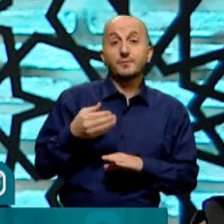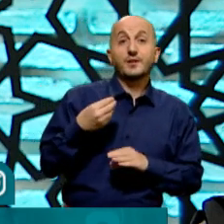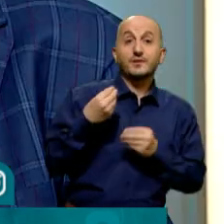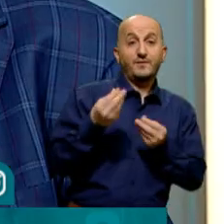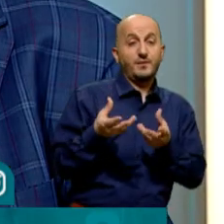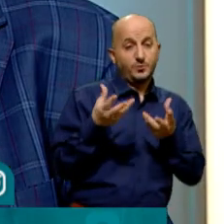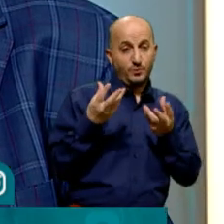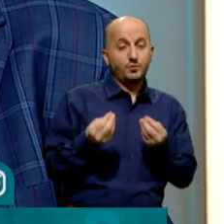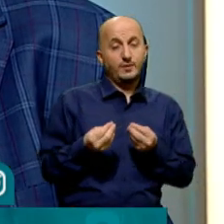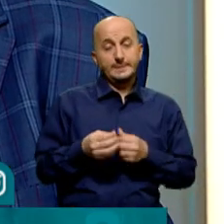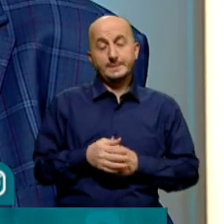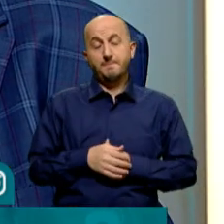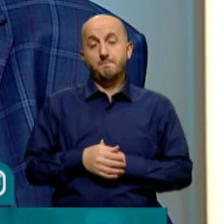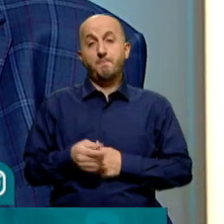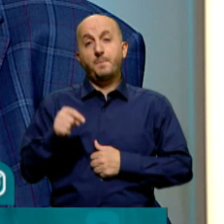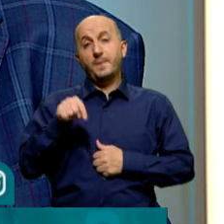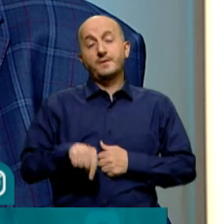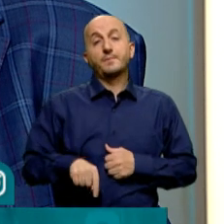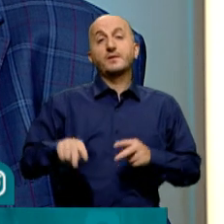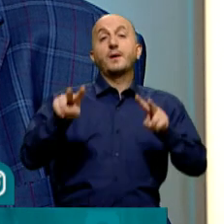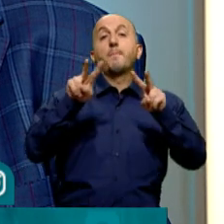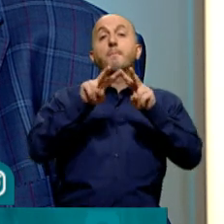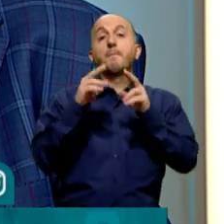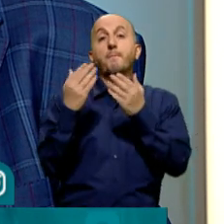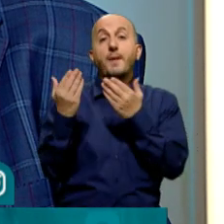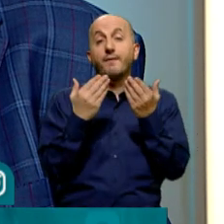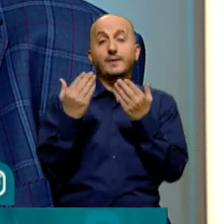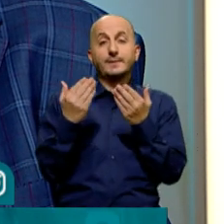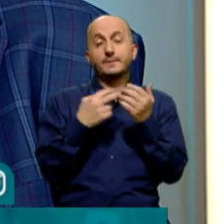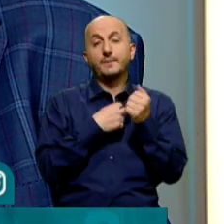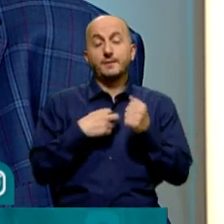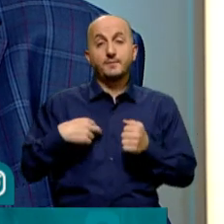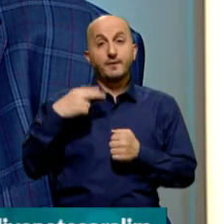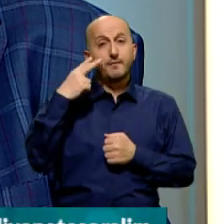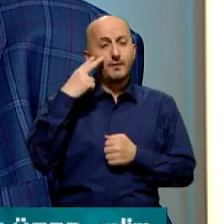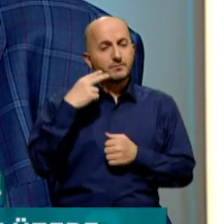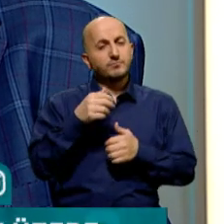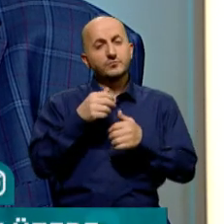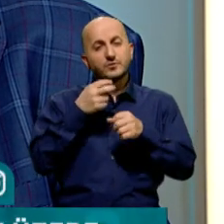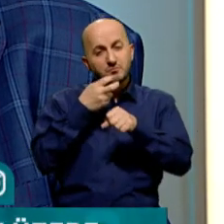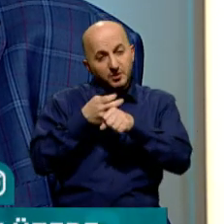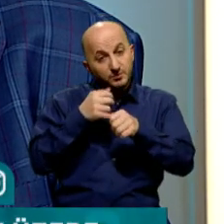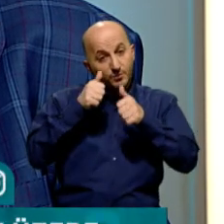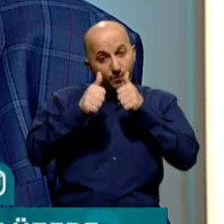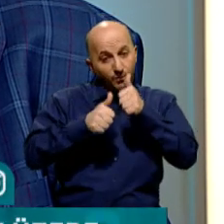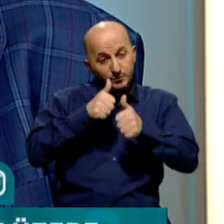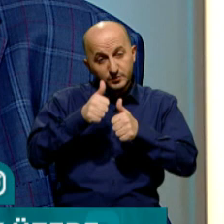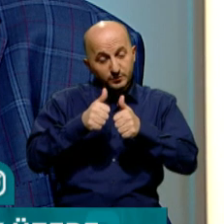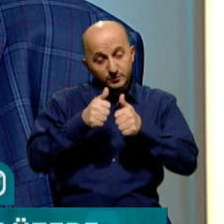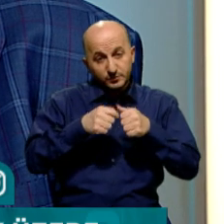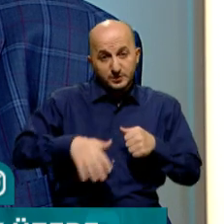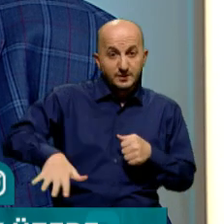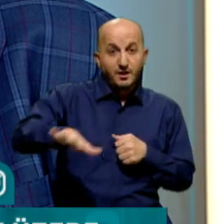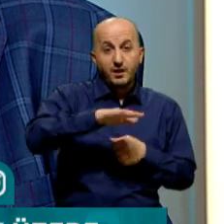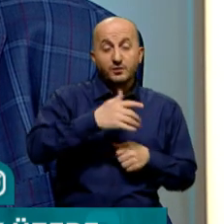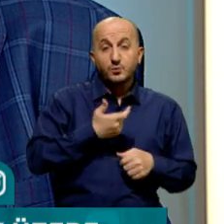vermiş olacaktır. Şimdi mevlid peygamber aleyhissalatü vesselamın methiyesidir. Külli kaidenin altına giriyor mu? Giriyor.